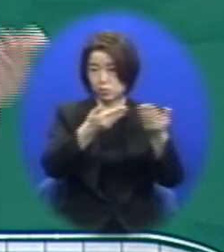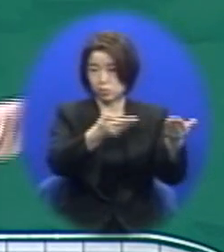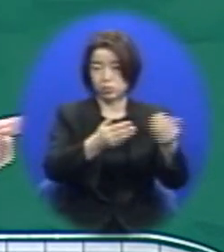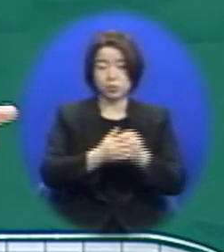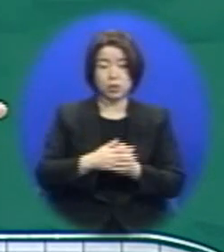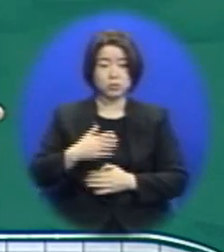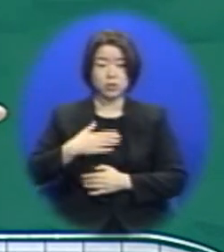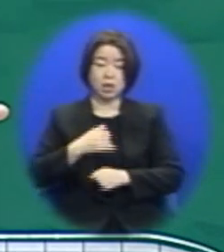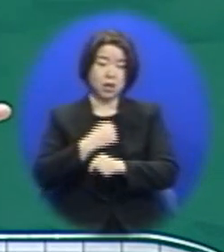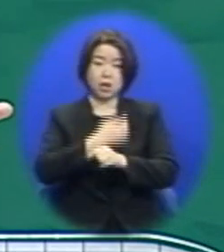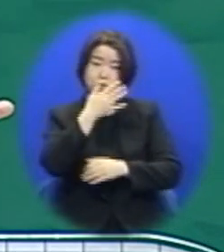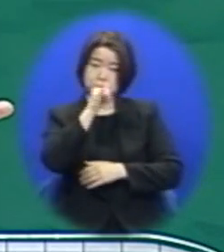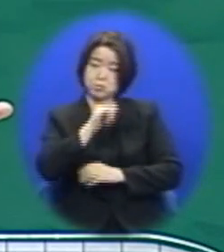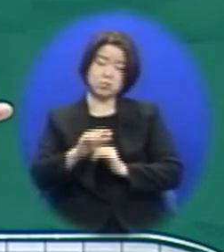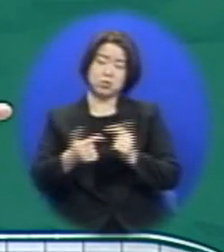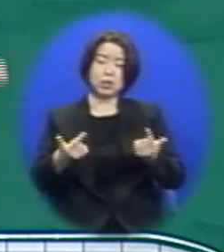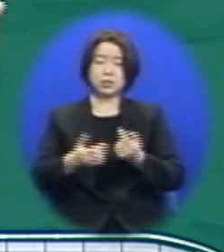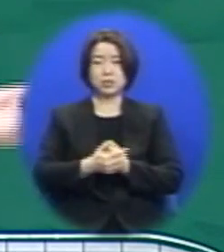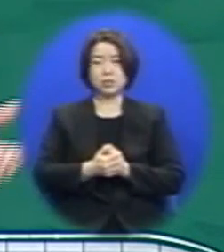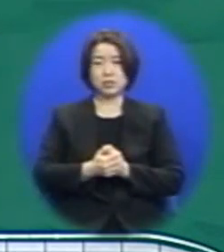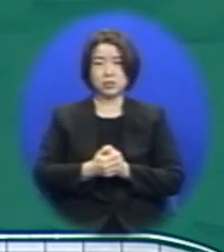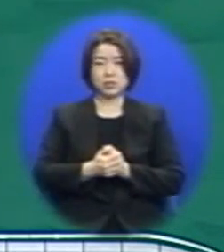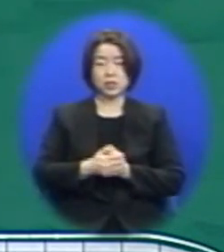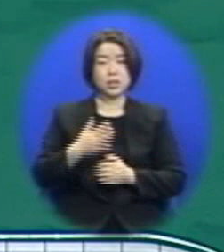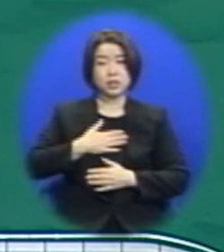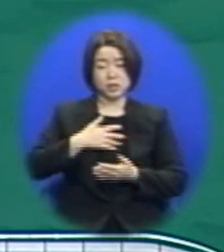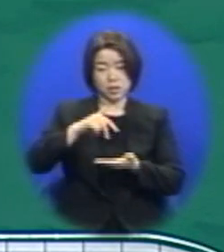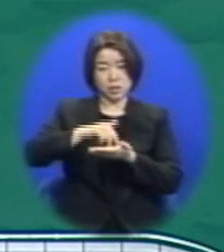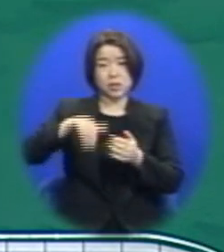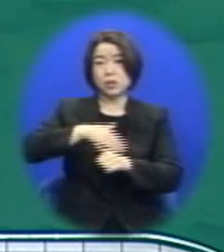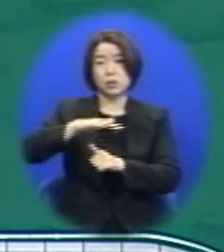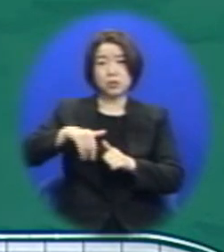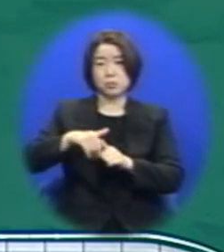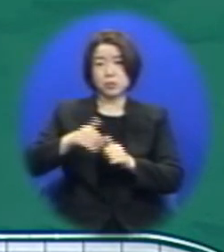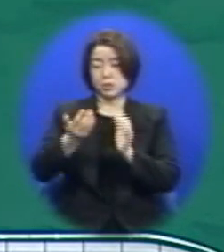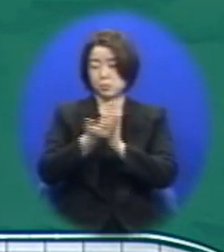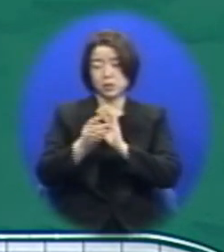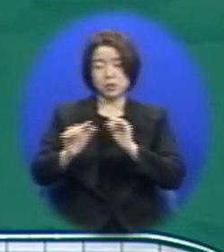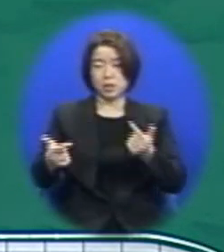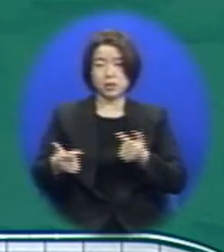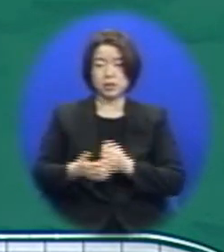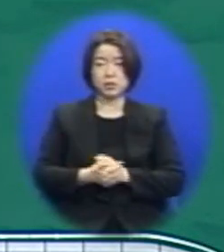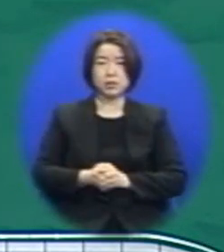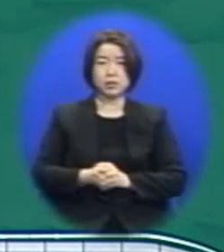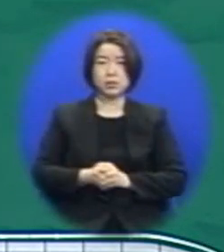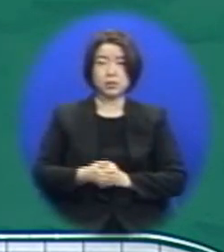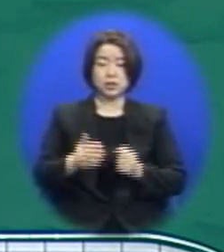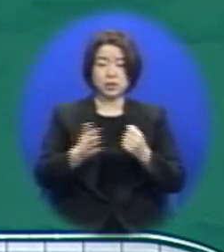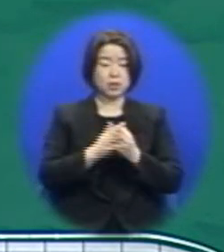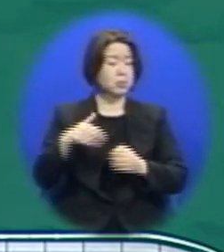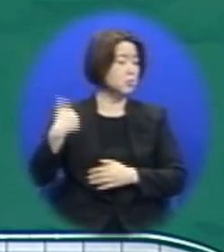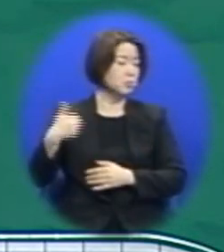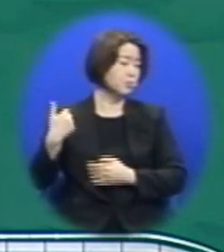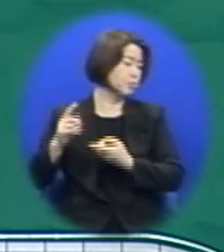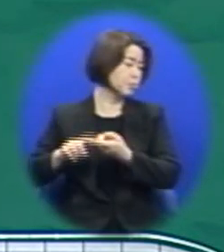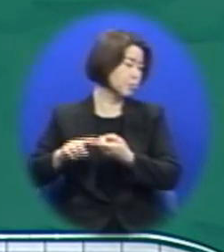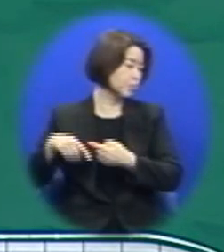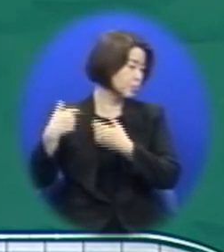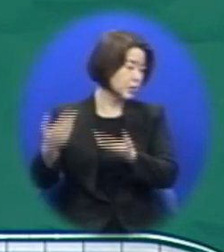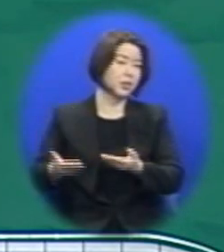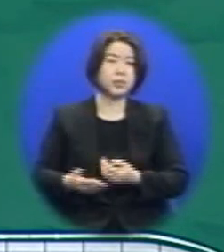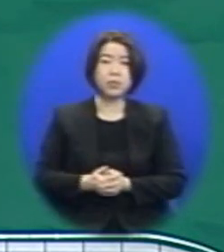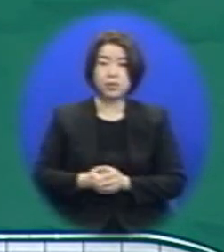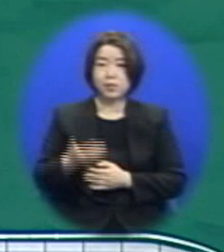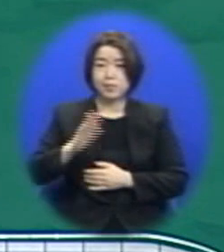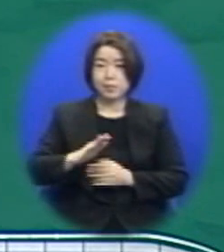내가 할 수 있는 건 아니잖아. 형편이 그렇지 못하니까. 그래서 그냥 모른 척 했습니다.